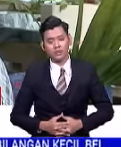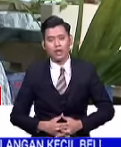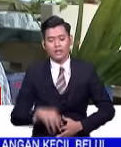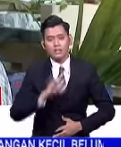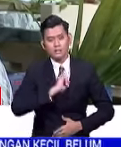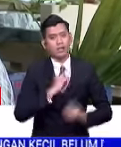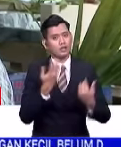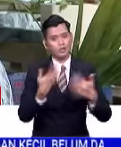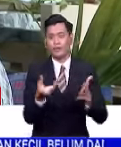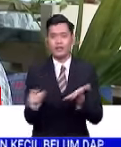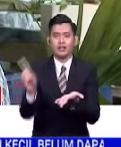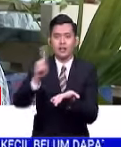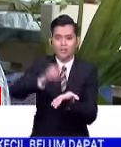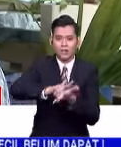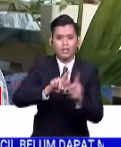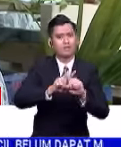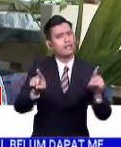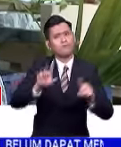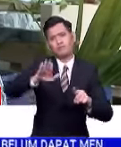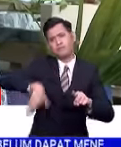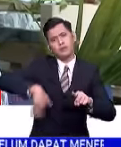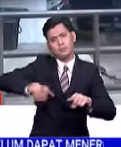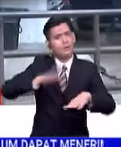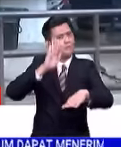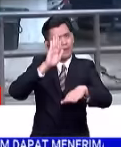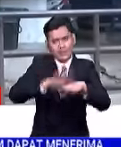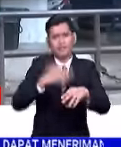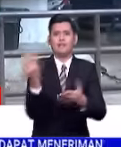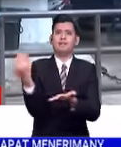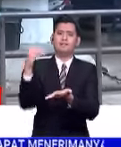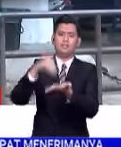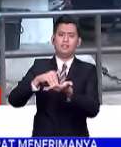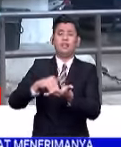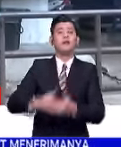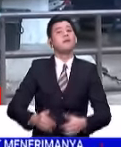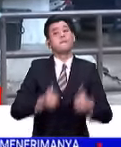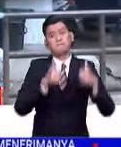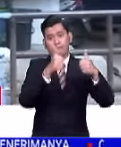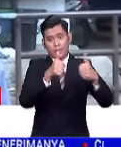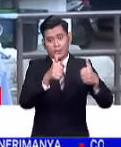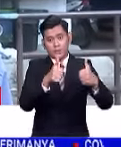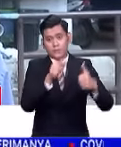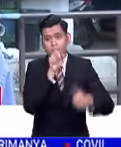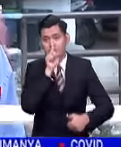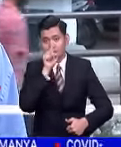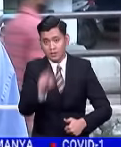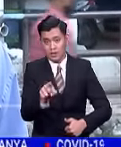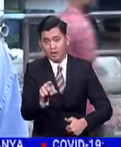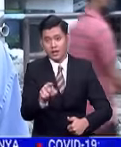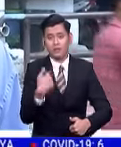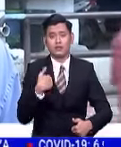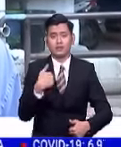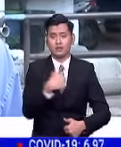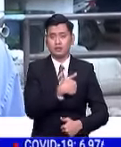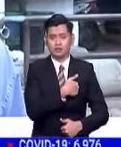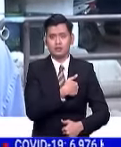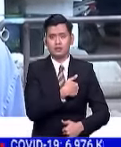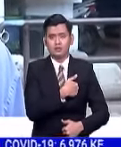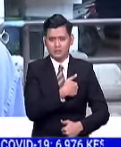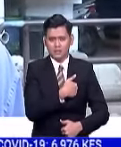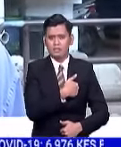Saya dah daftar. Tapi cuma belum panggil lagi lah. Ini memang bagus. Kita sudah tutup ada safety.